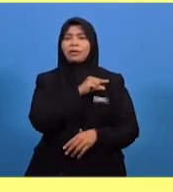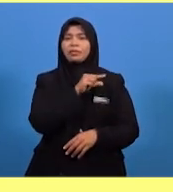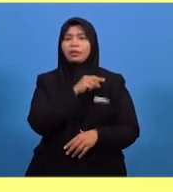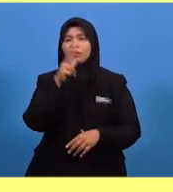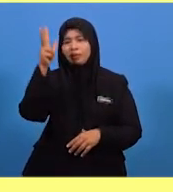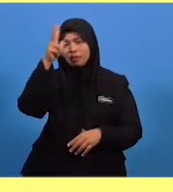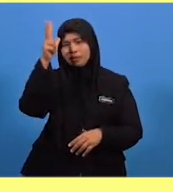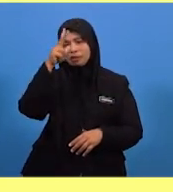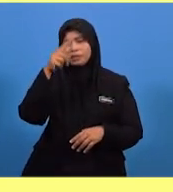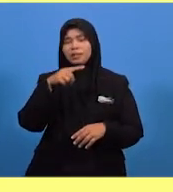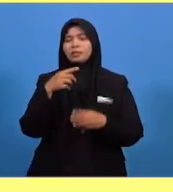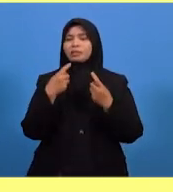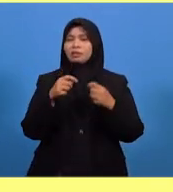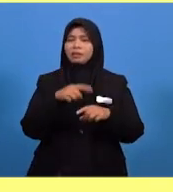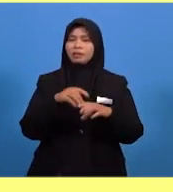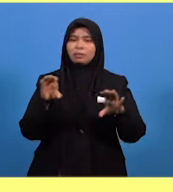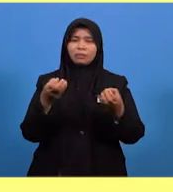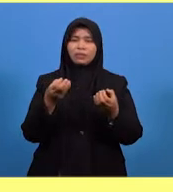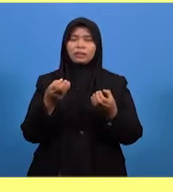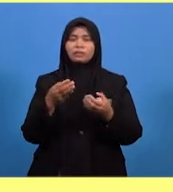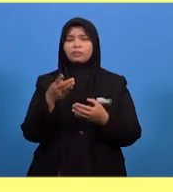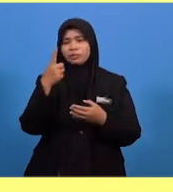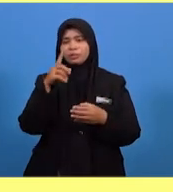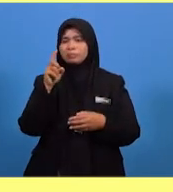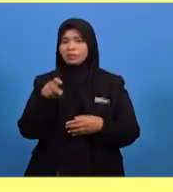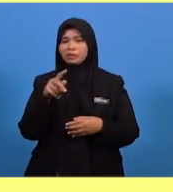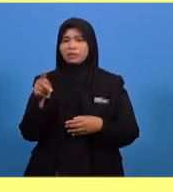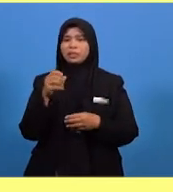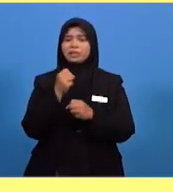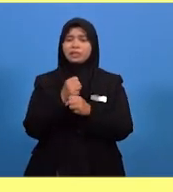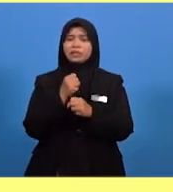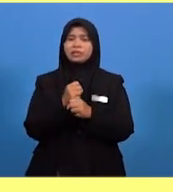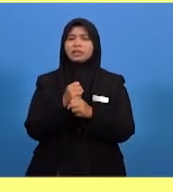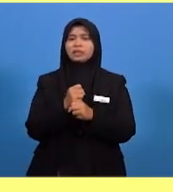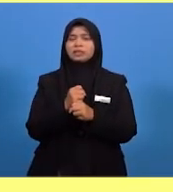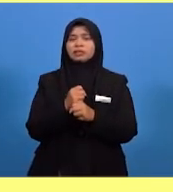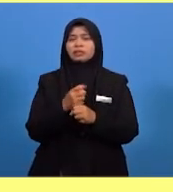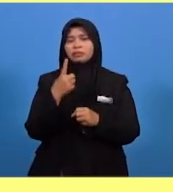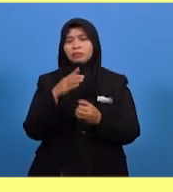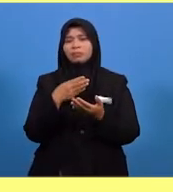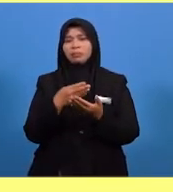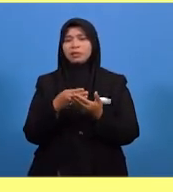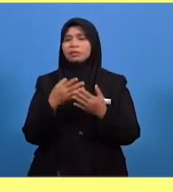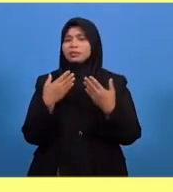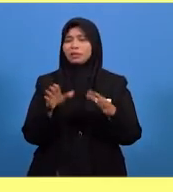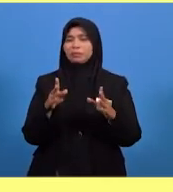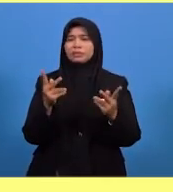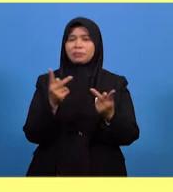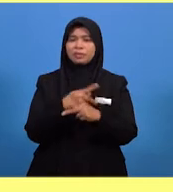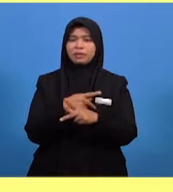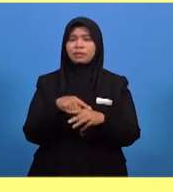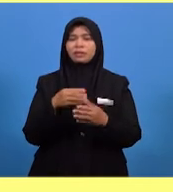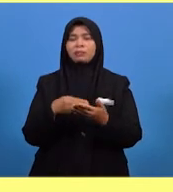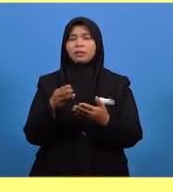pegawai kerajaan telah diadakan bagi memastikan kerja pemulihan selepas